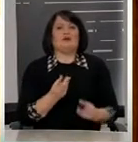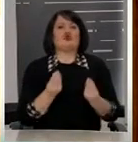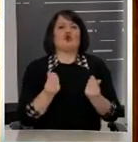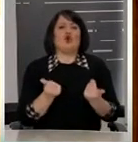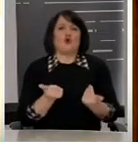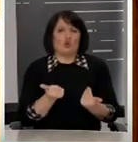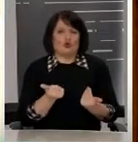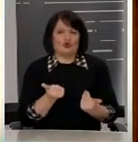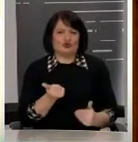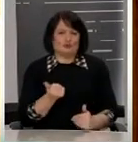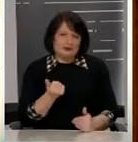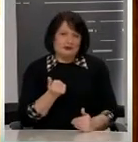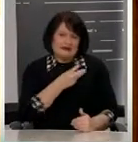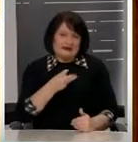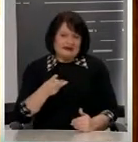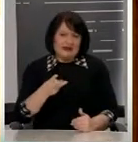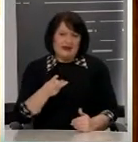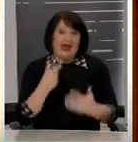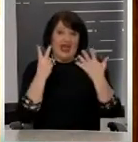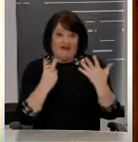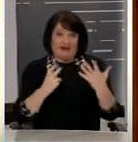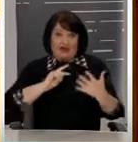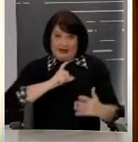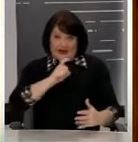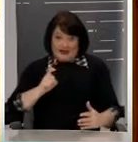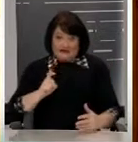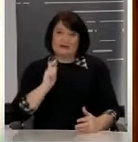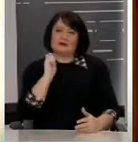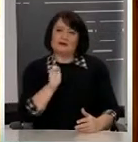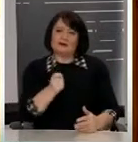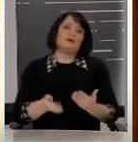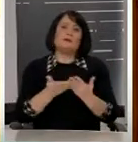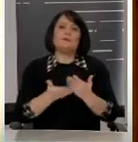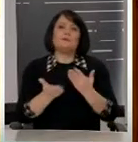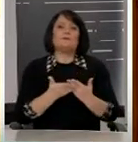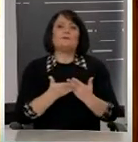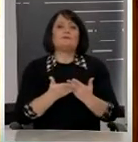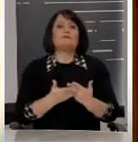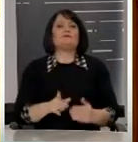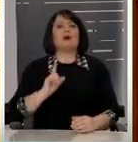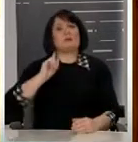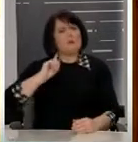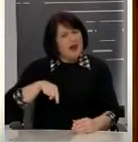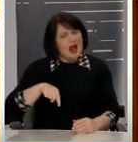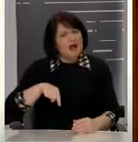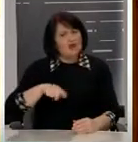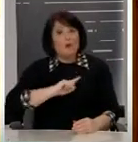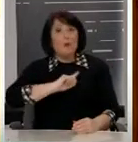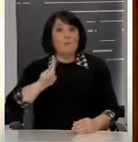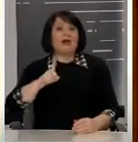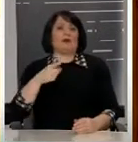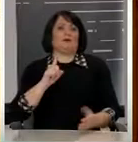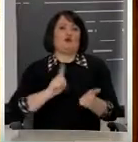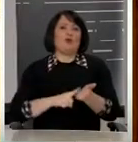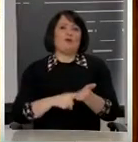γλώσσα των ΣΥΡΙΖΑΝΕΛ, τα 7 δις θα πάνε για την εξυπηρέτηση ενός παράνομου, μη νόμιμου,